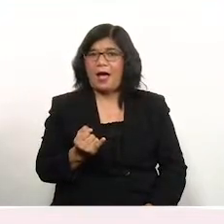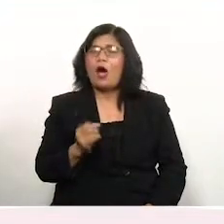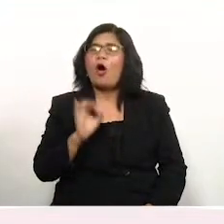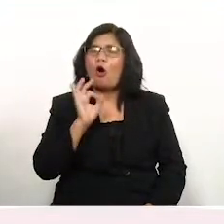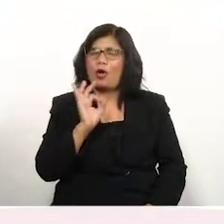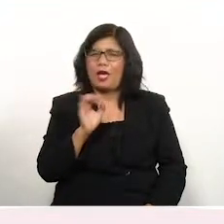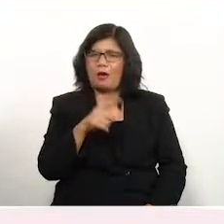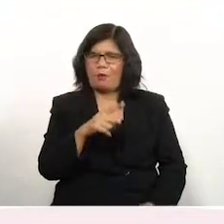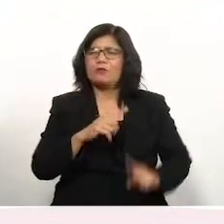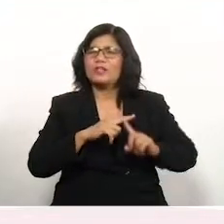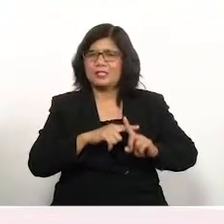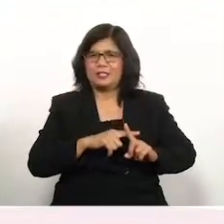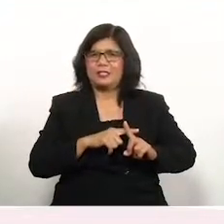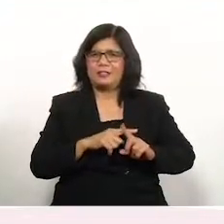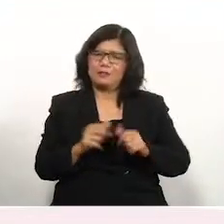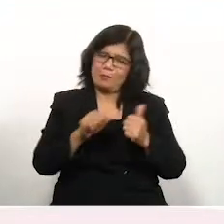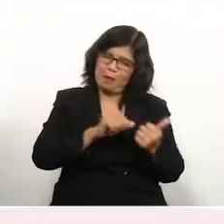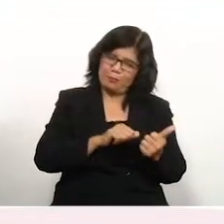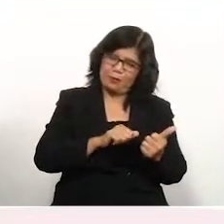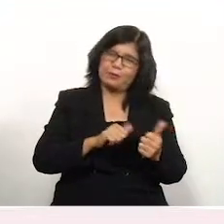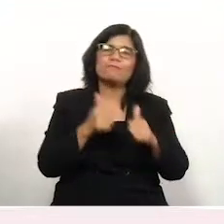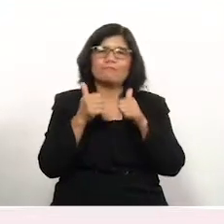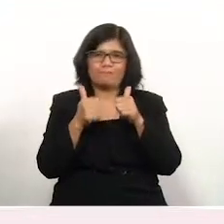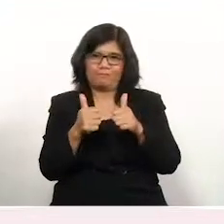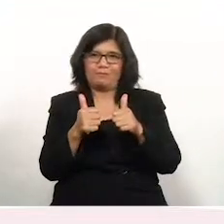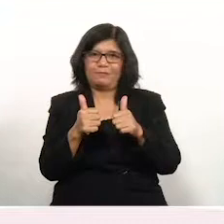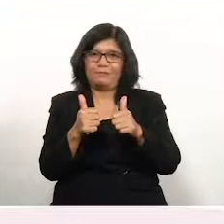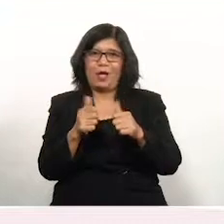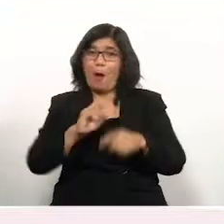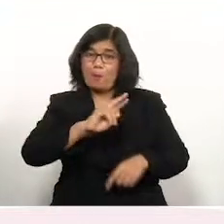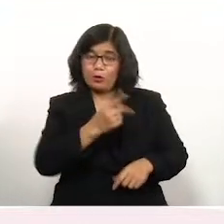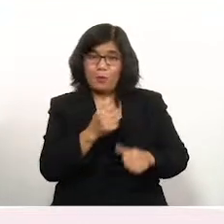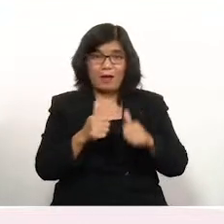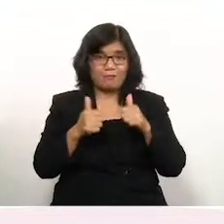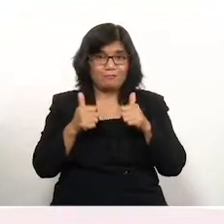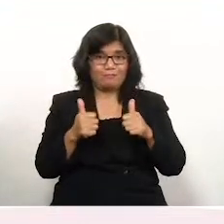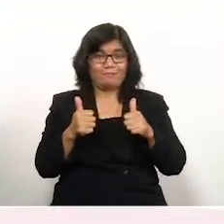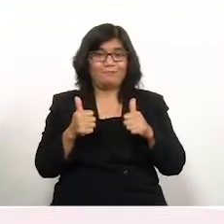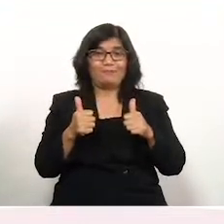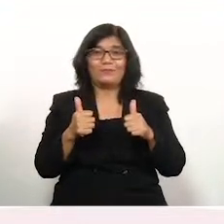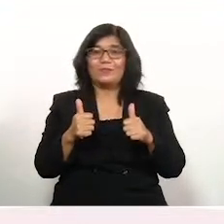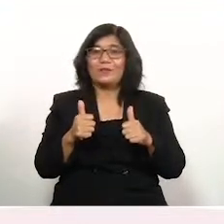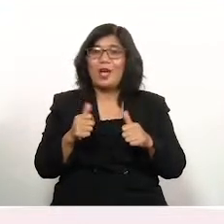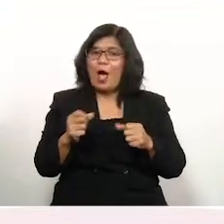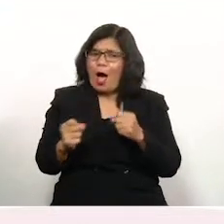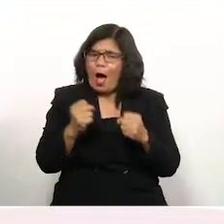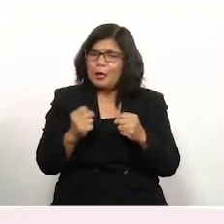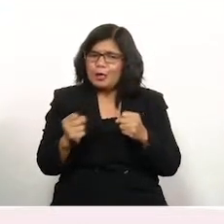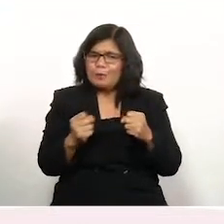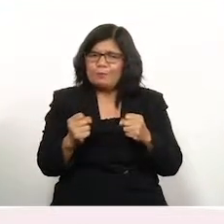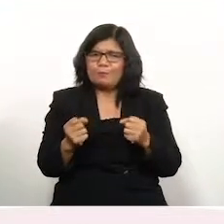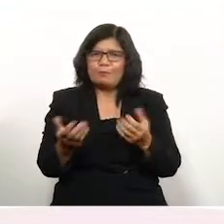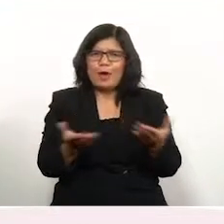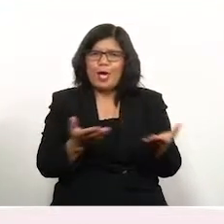kamu Kristen God kamu dibaptis itu God Hai kamu bertobat subscribe kamu mulai aktif dalam